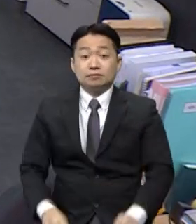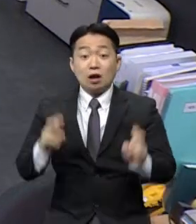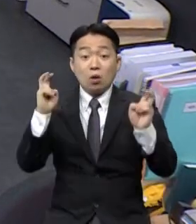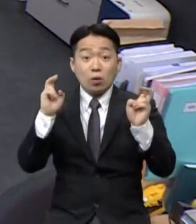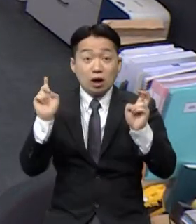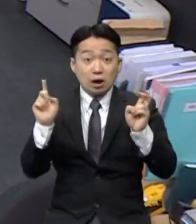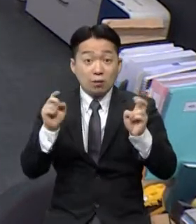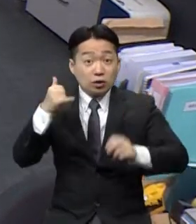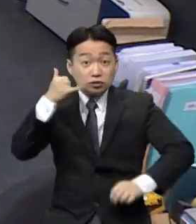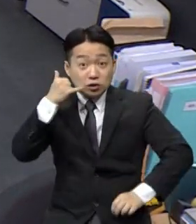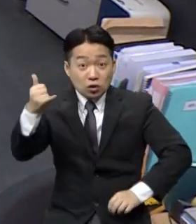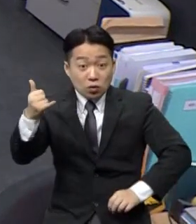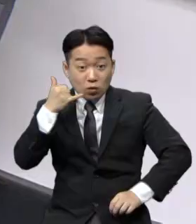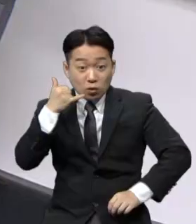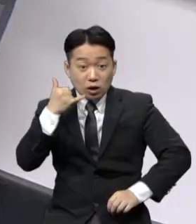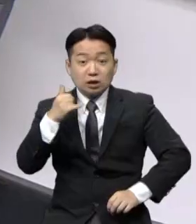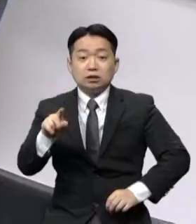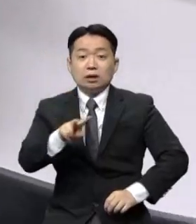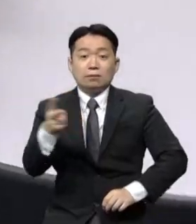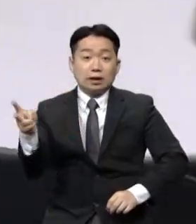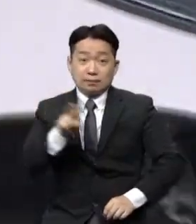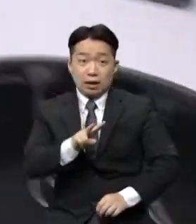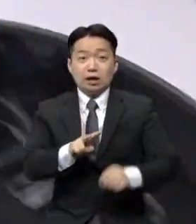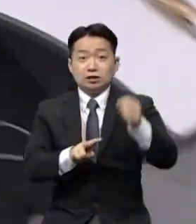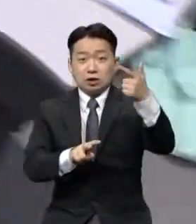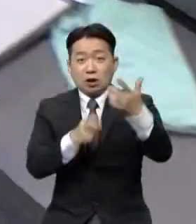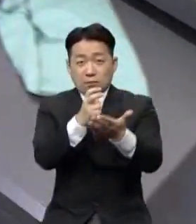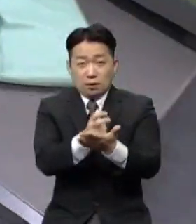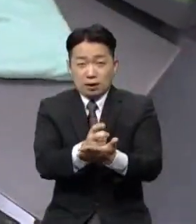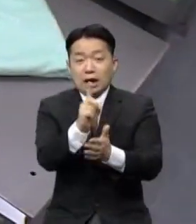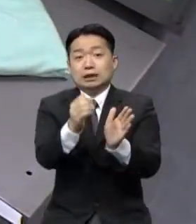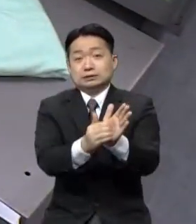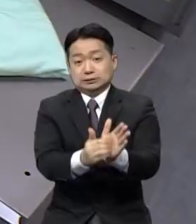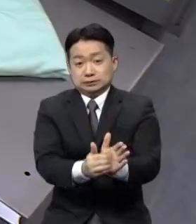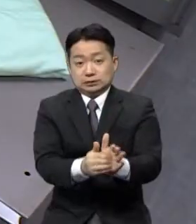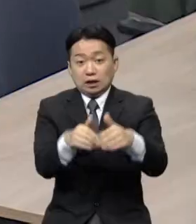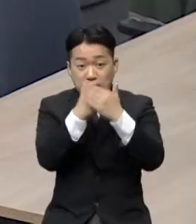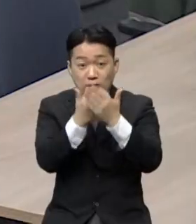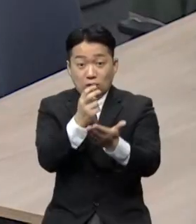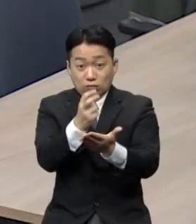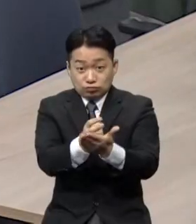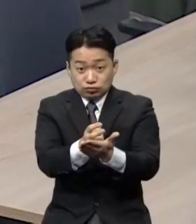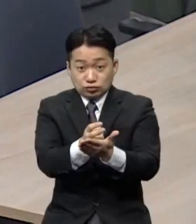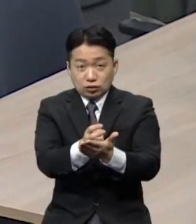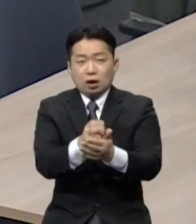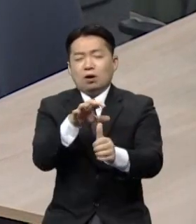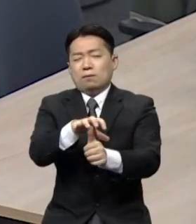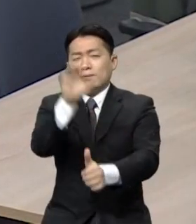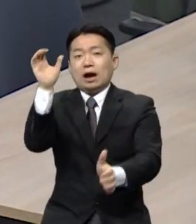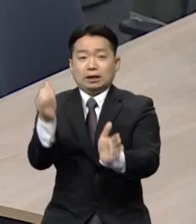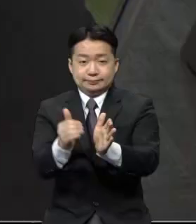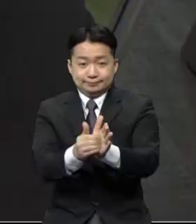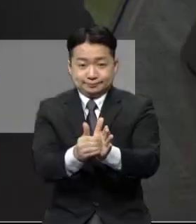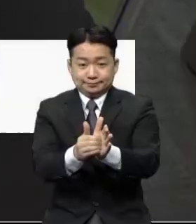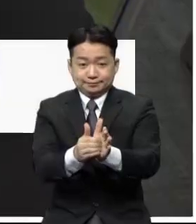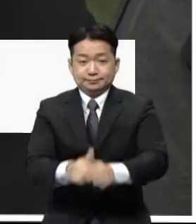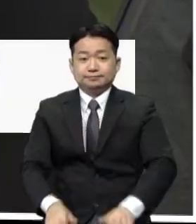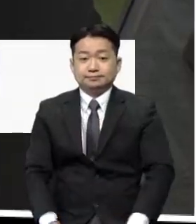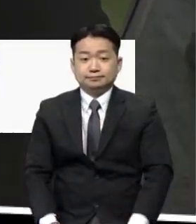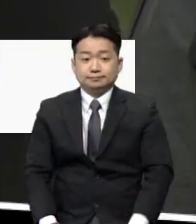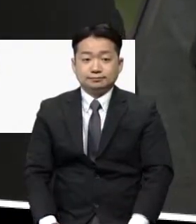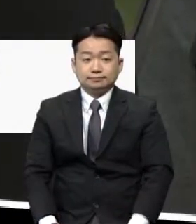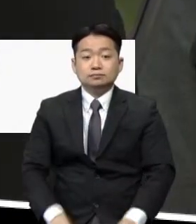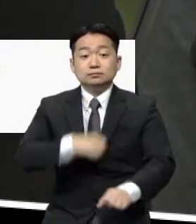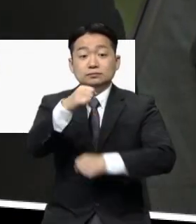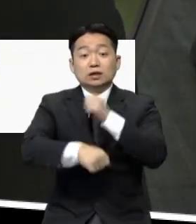회사는 유선전화, 착신전환 설정 등 6가지 수칙만 남겨두고 모든 규제를 과감히 풀었습니다. 자율성을